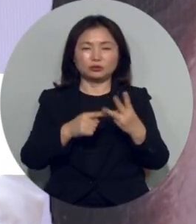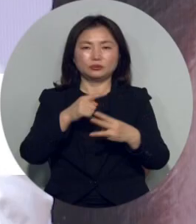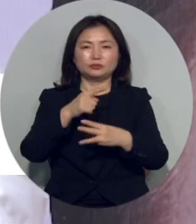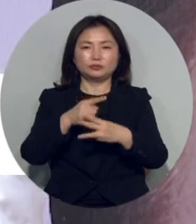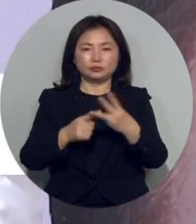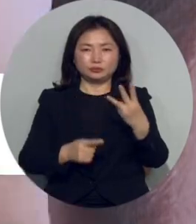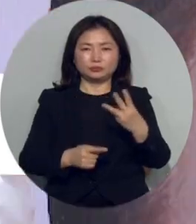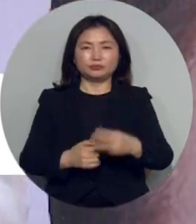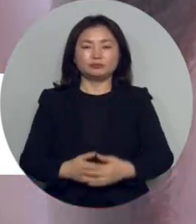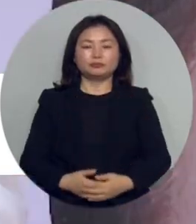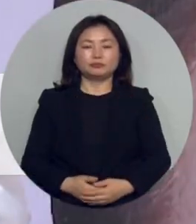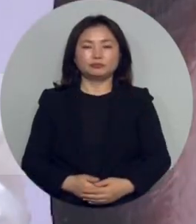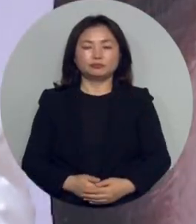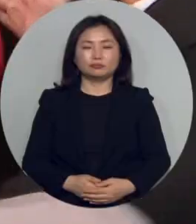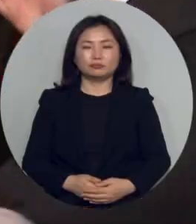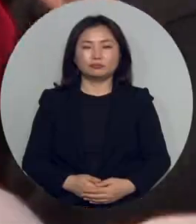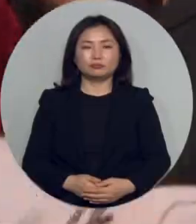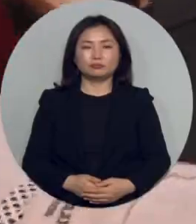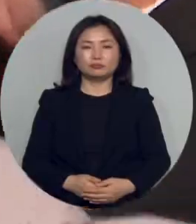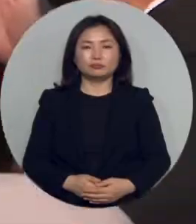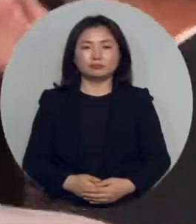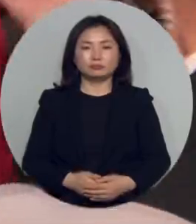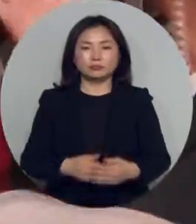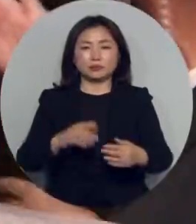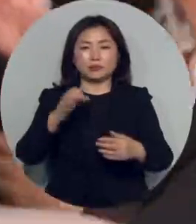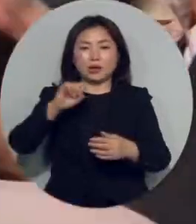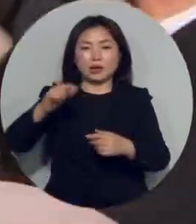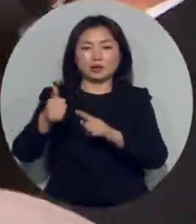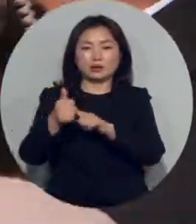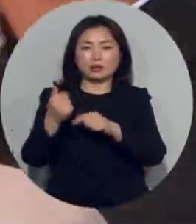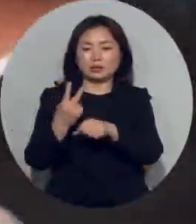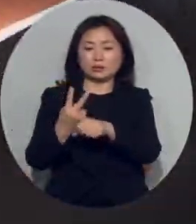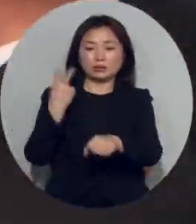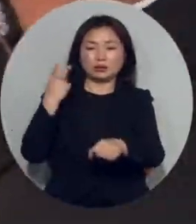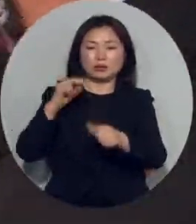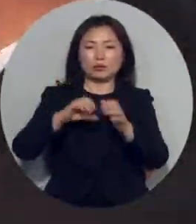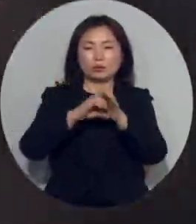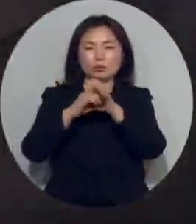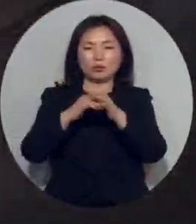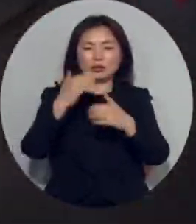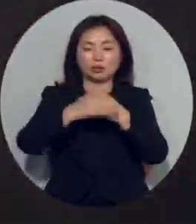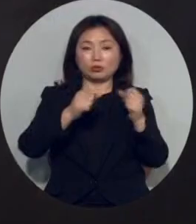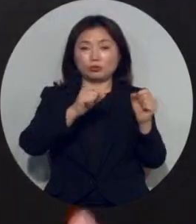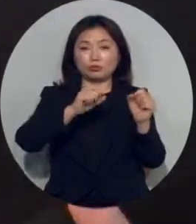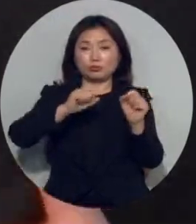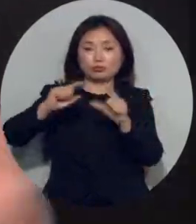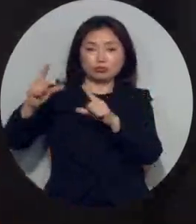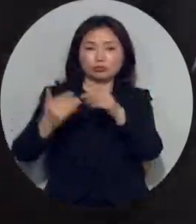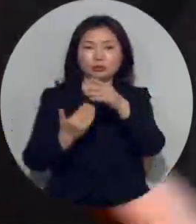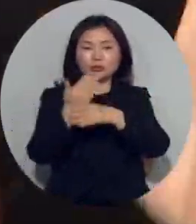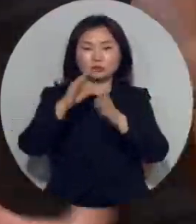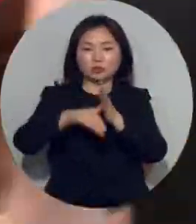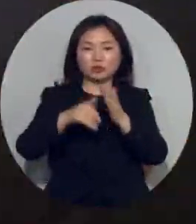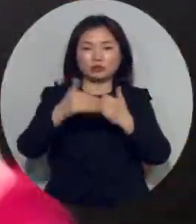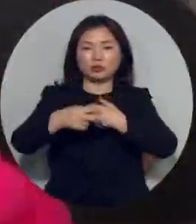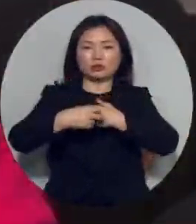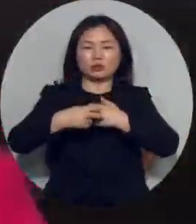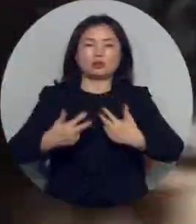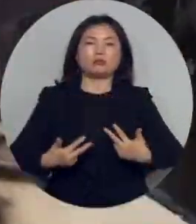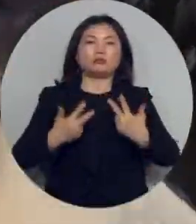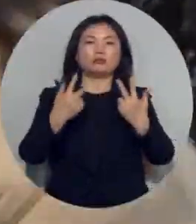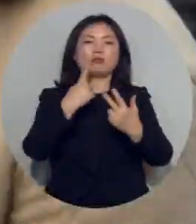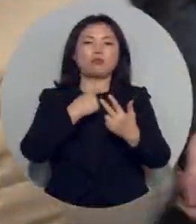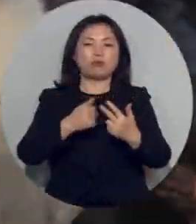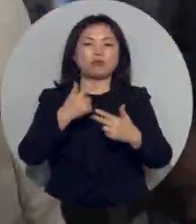윤석열! 윤석열! 안 대표는 2년 전 코로나19 대구 대유행 때 대구에서 의료 자원봉사를